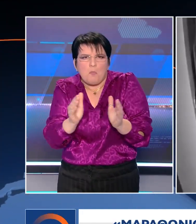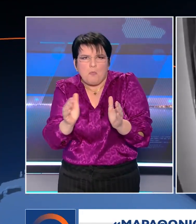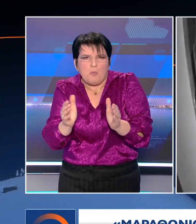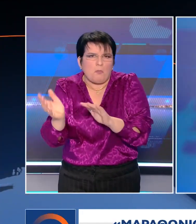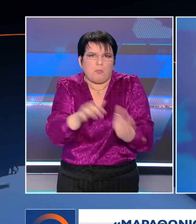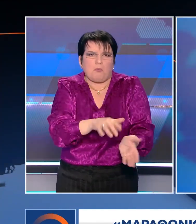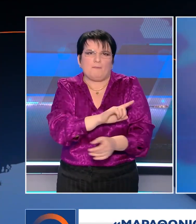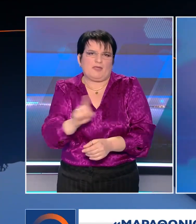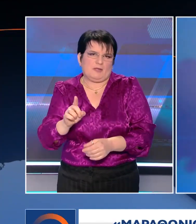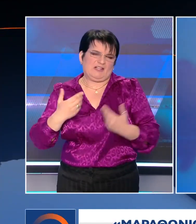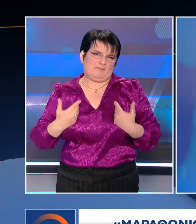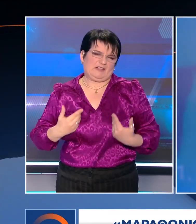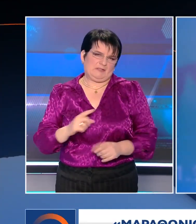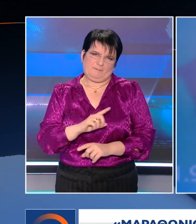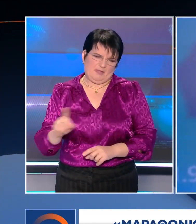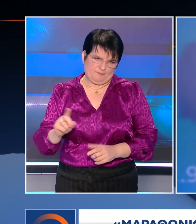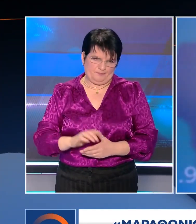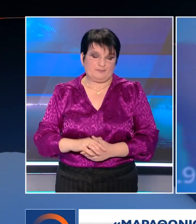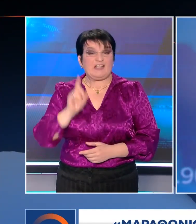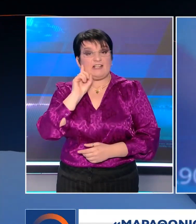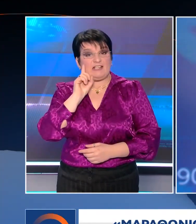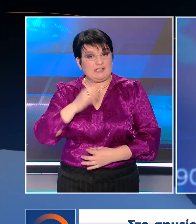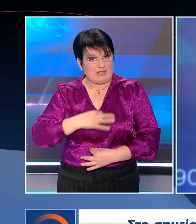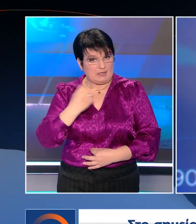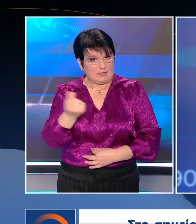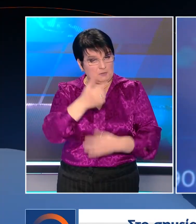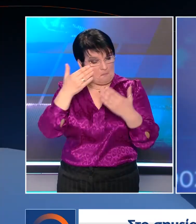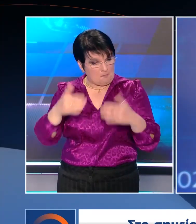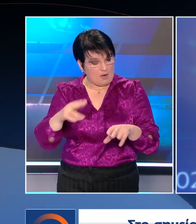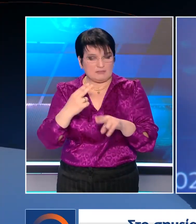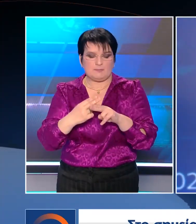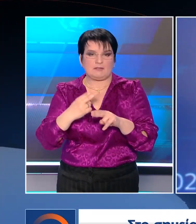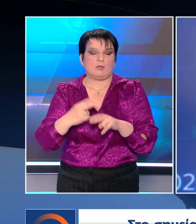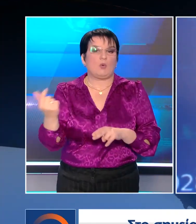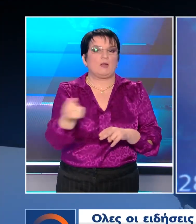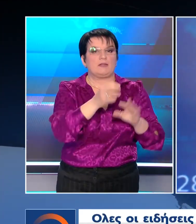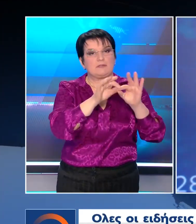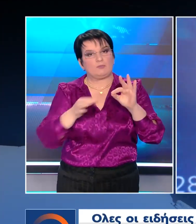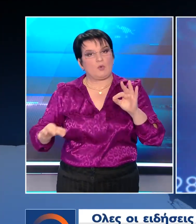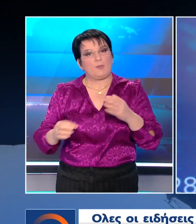βρέφη. Στο σημείο αυτό, κυρίες και κύριοι, το δελτίο μας ολοκληρώθηκε. Όλες οι ειδήσεις